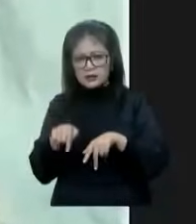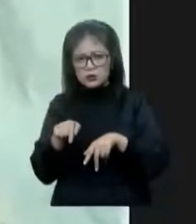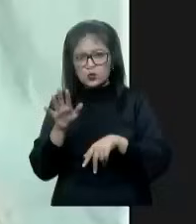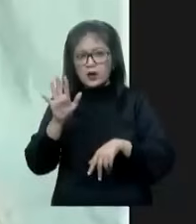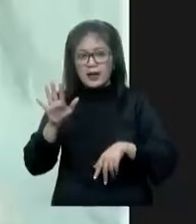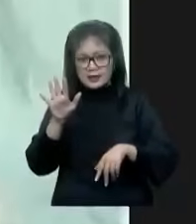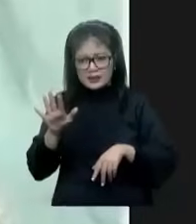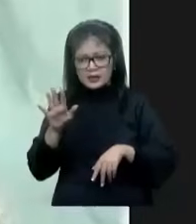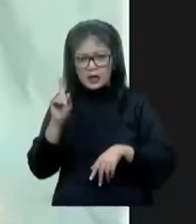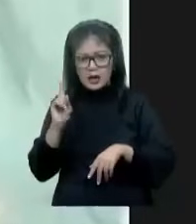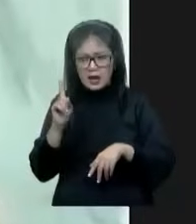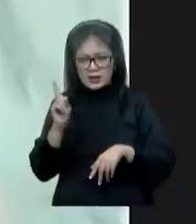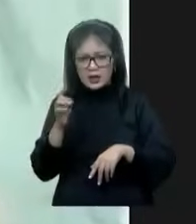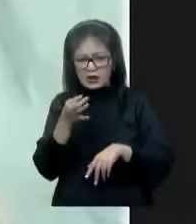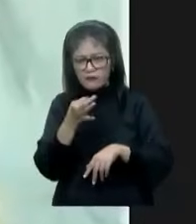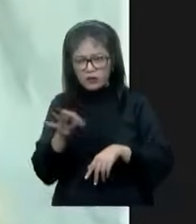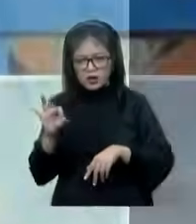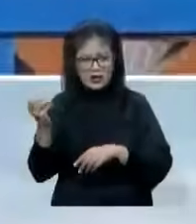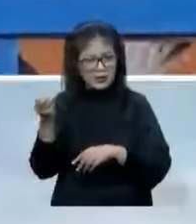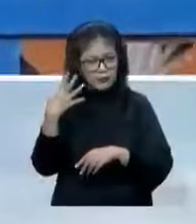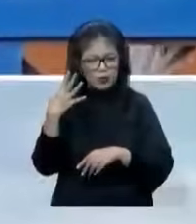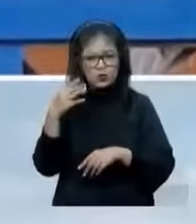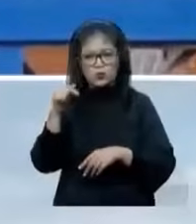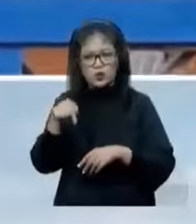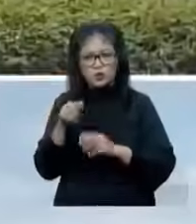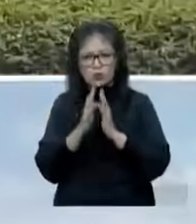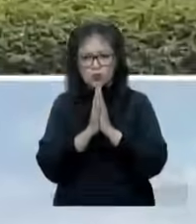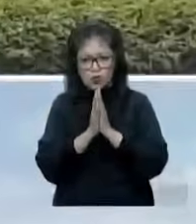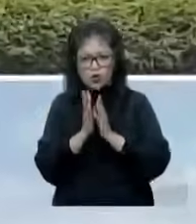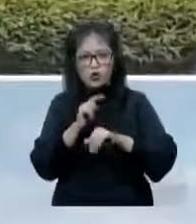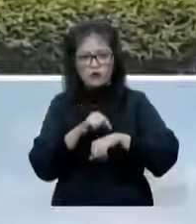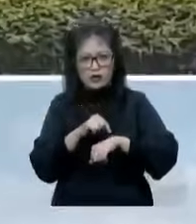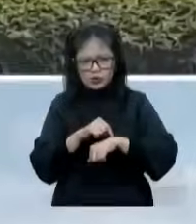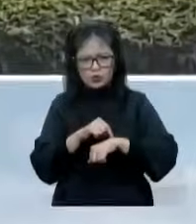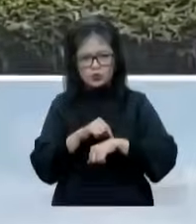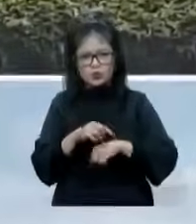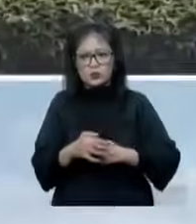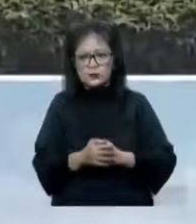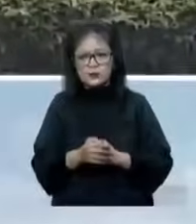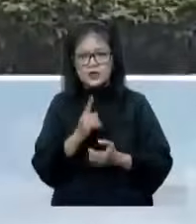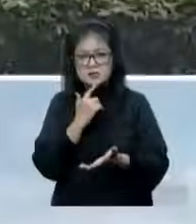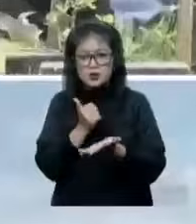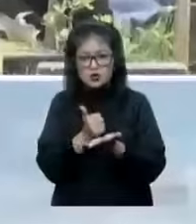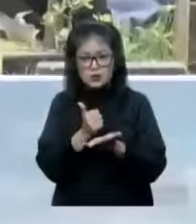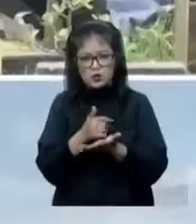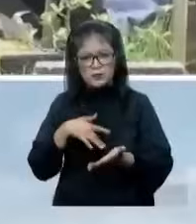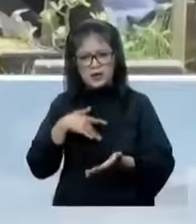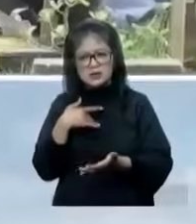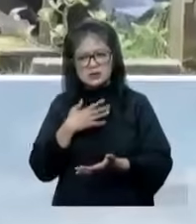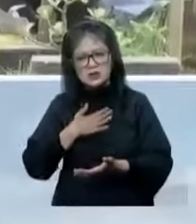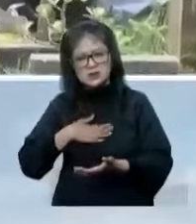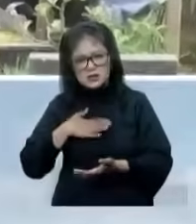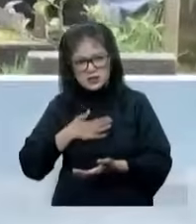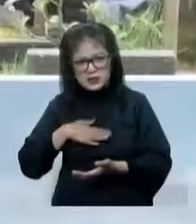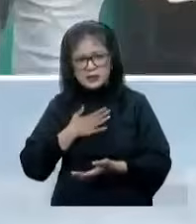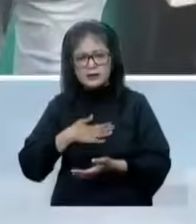kami update lebih lanjut Mbak e mohon waktu kami juga in Atas kejadian ini yang menimpa